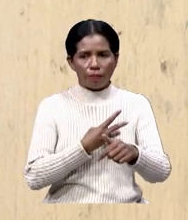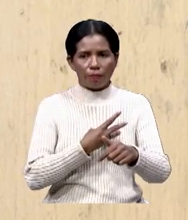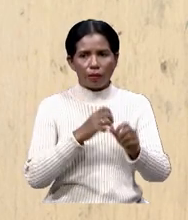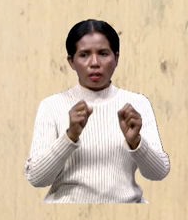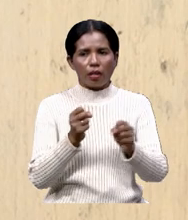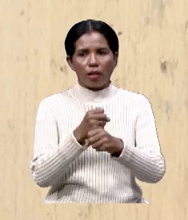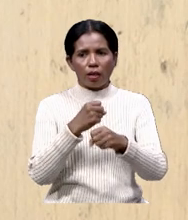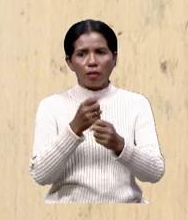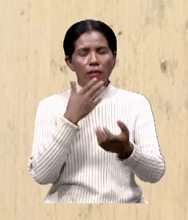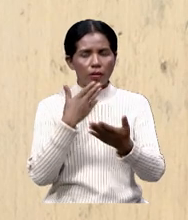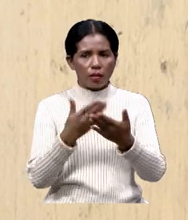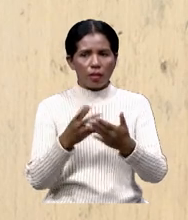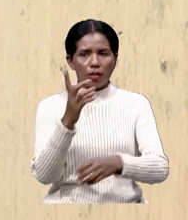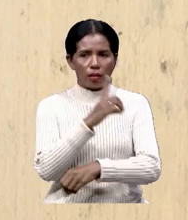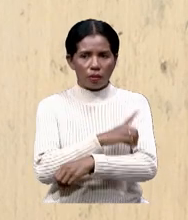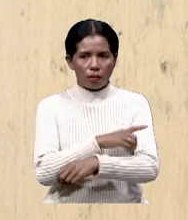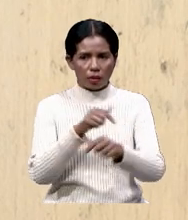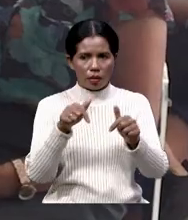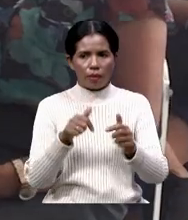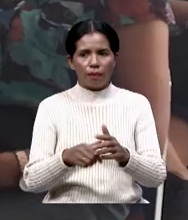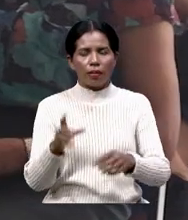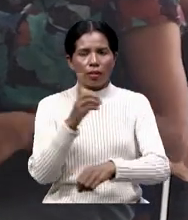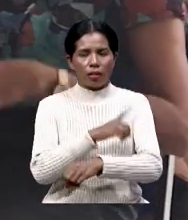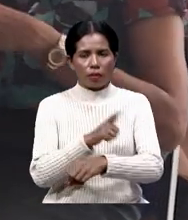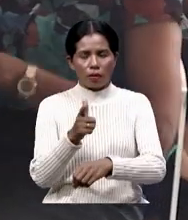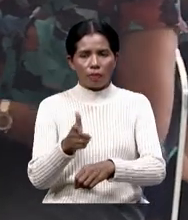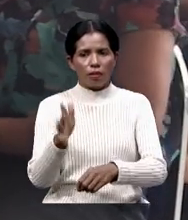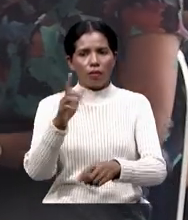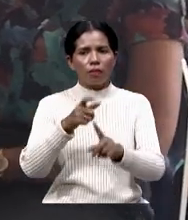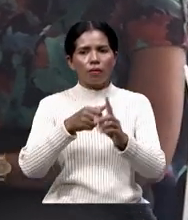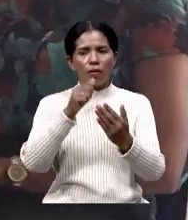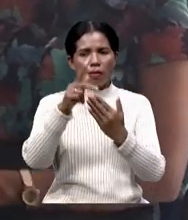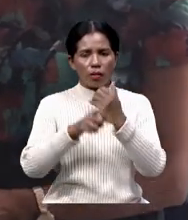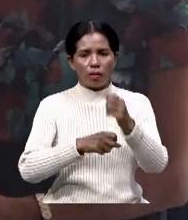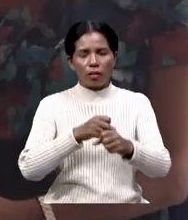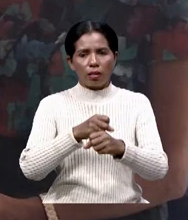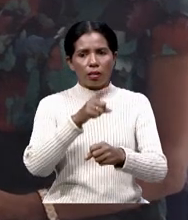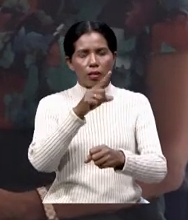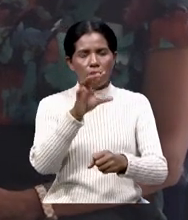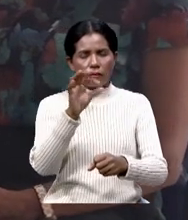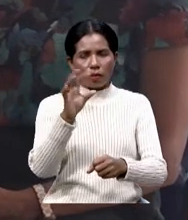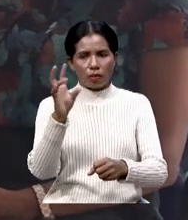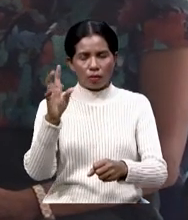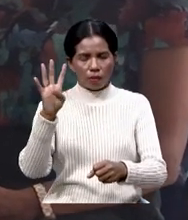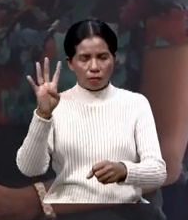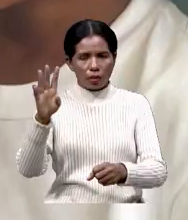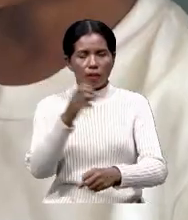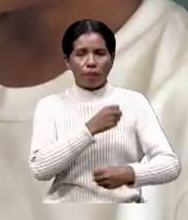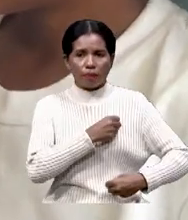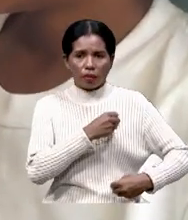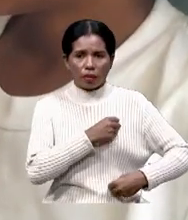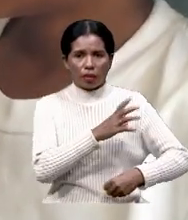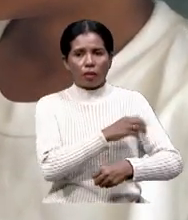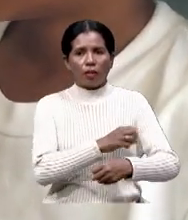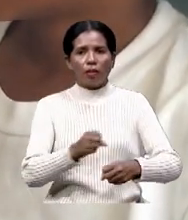halo buat ibu mesti ikut ya lorong ini lah. Iha lorong rondo selima fulan April tinang rimu datu saya itu nurus singhat militer sira halo golpe iha Portugal